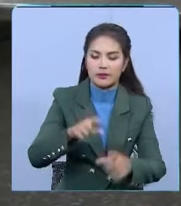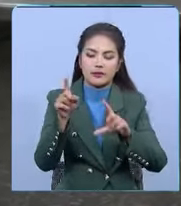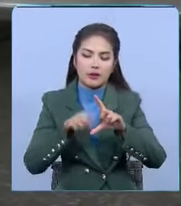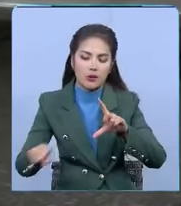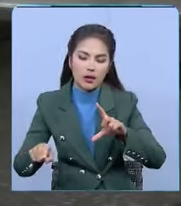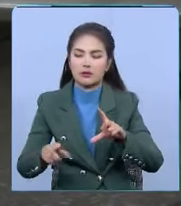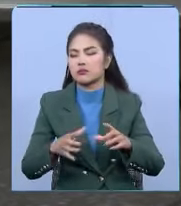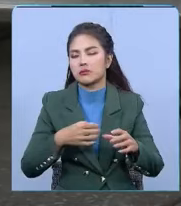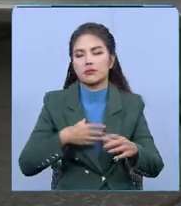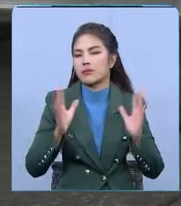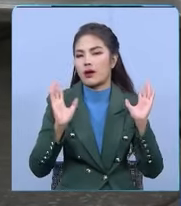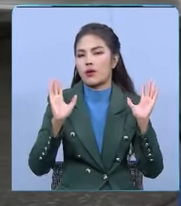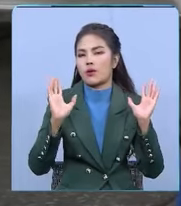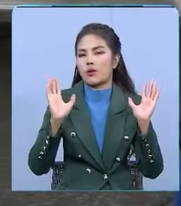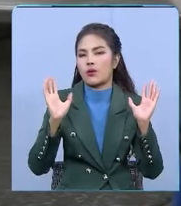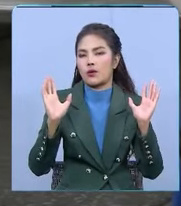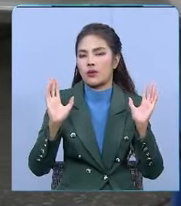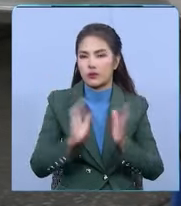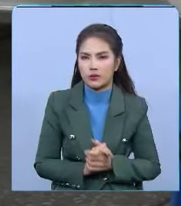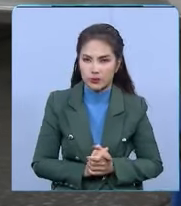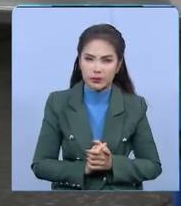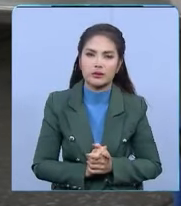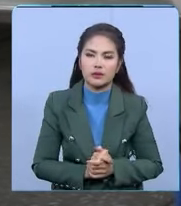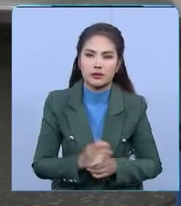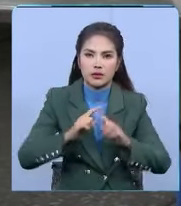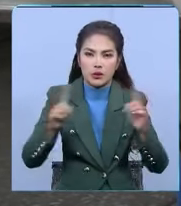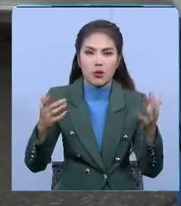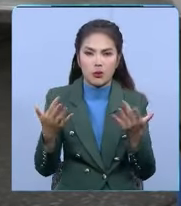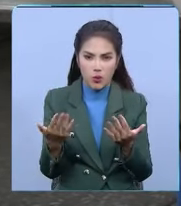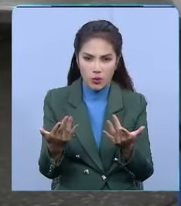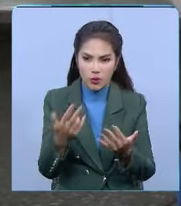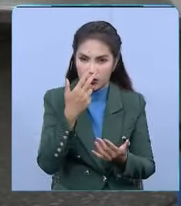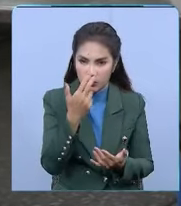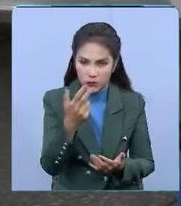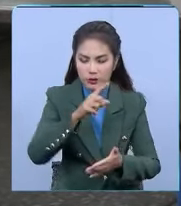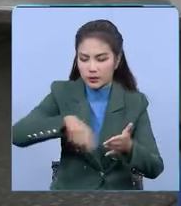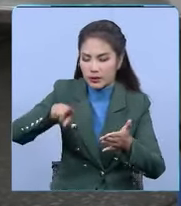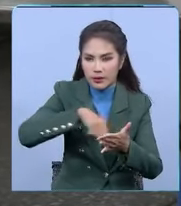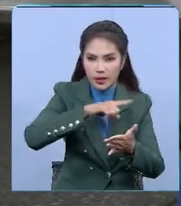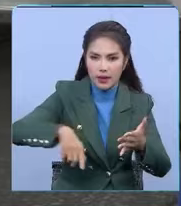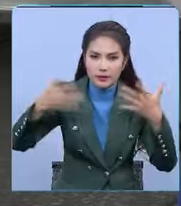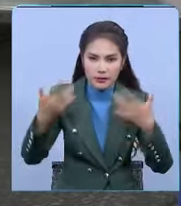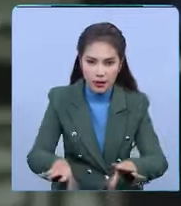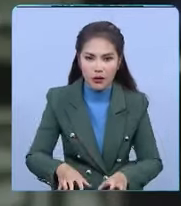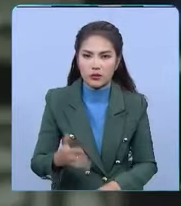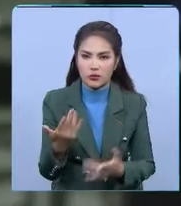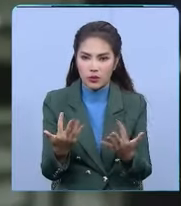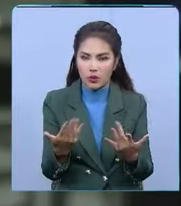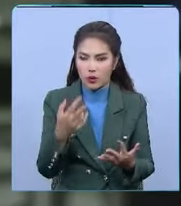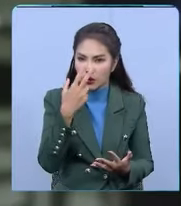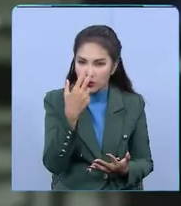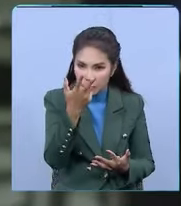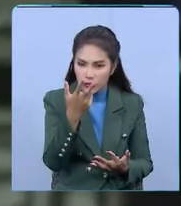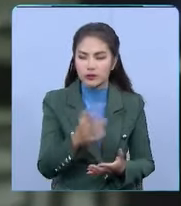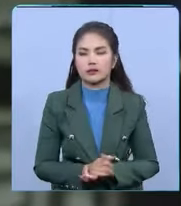ป็นเรื่องของคุณไพบูลย์นะครับแต่ว่าพ รร คจะต้องรอดูหลังจากเลือกตั้งเสร็จเรียบร้อยก่อน ว่าจะเป็นยังไงและแนวทางของพรรคที่จะ